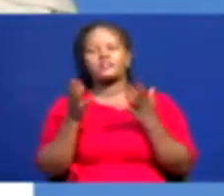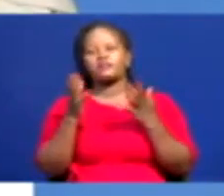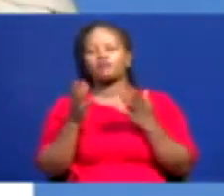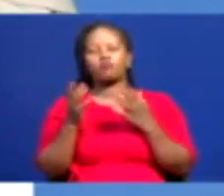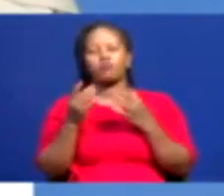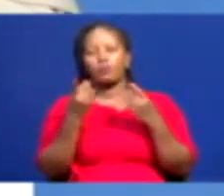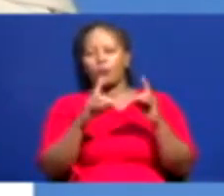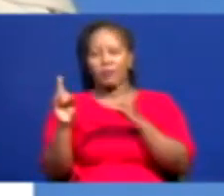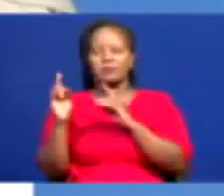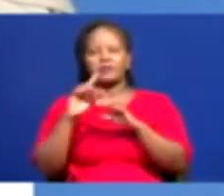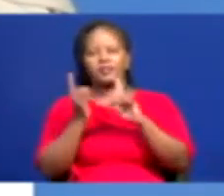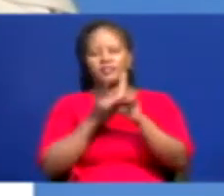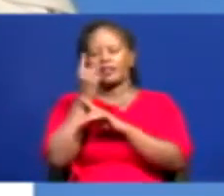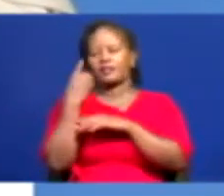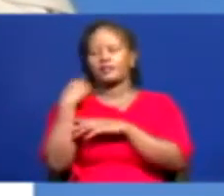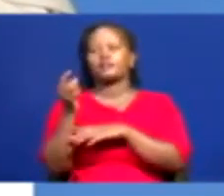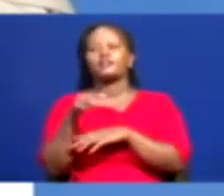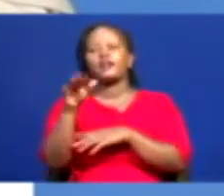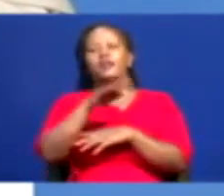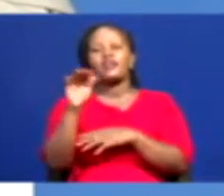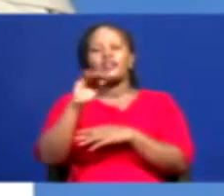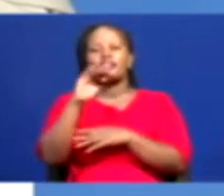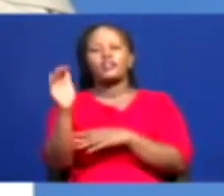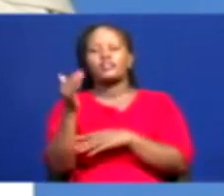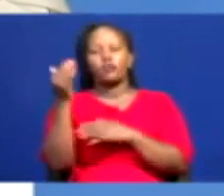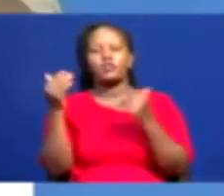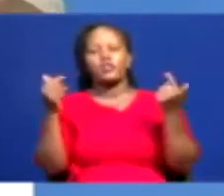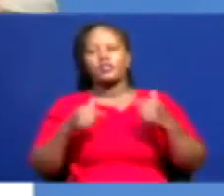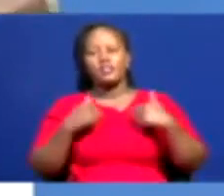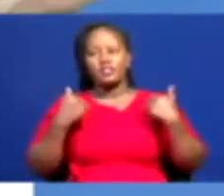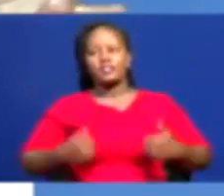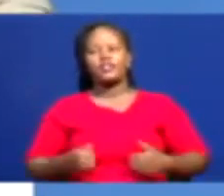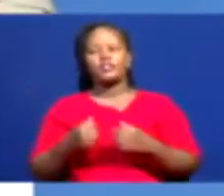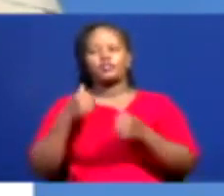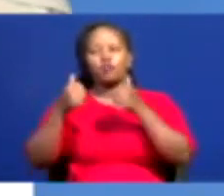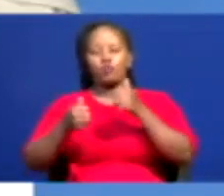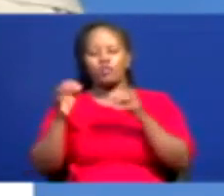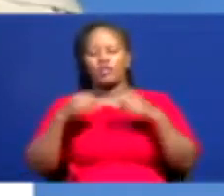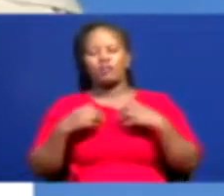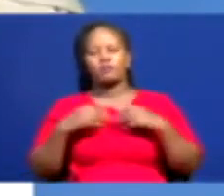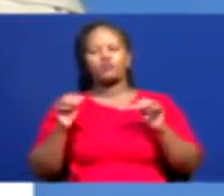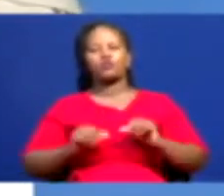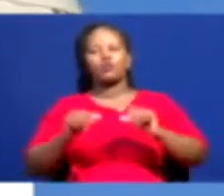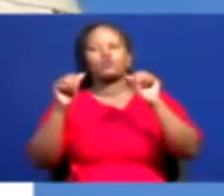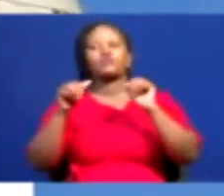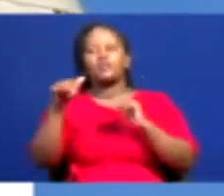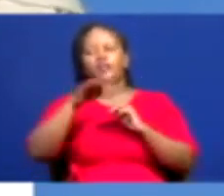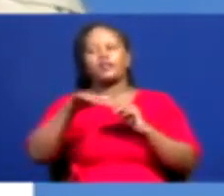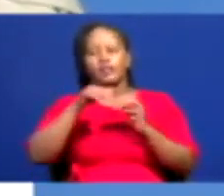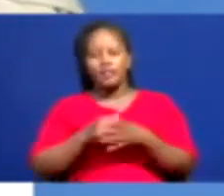lilianza Lhasa, mji mkuu wa kusini magharibi mwa mkoa unaojiendesha wa Tibet nchini